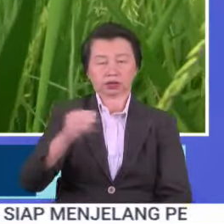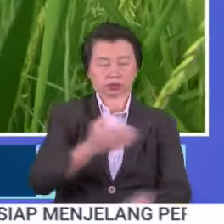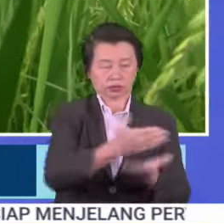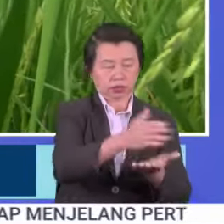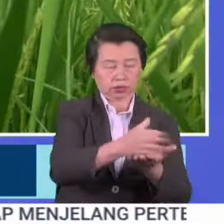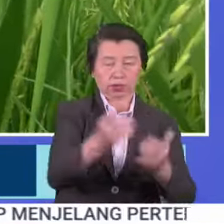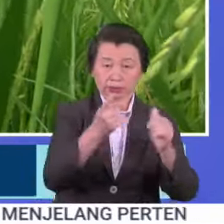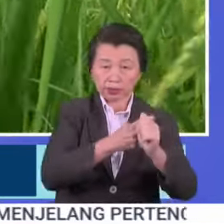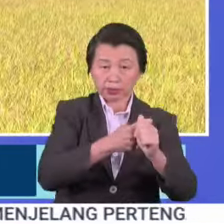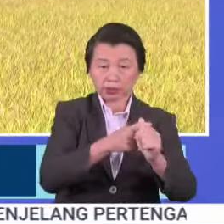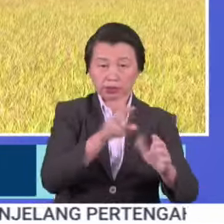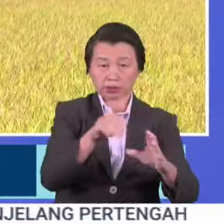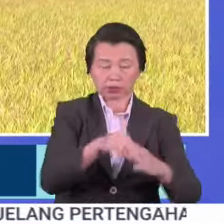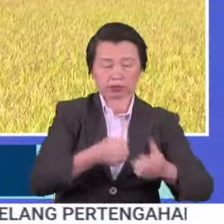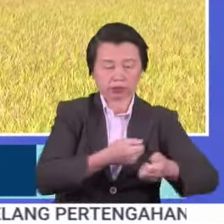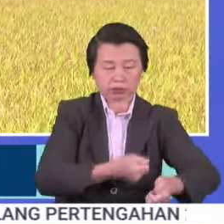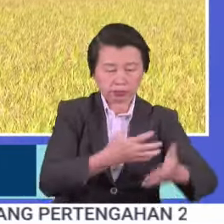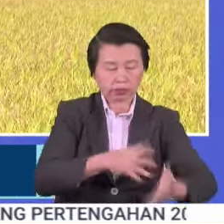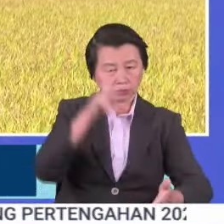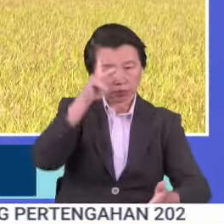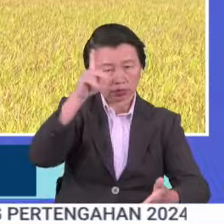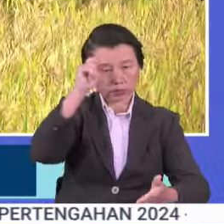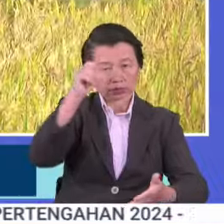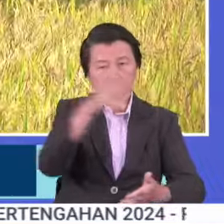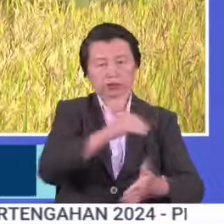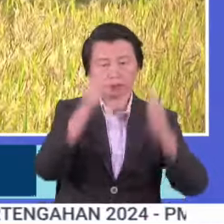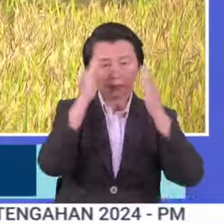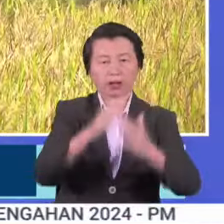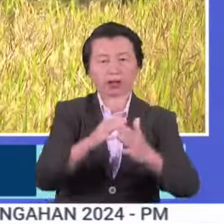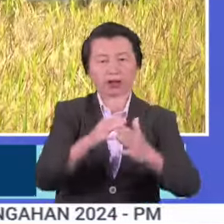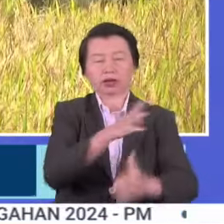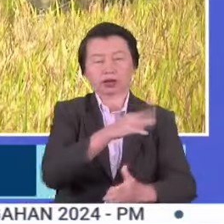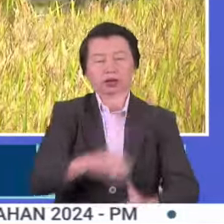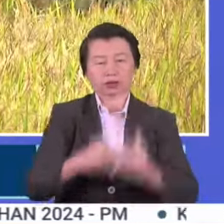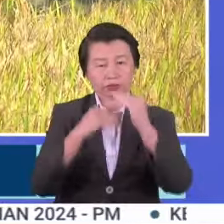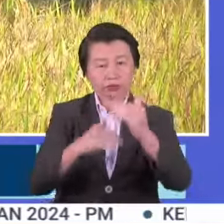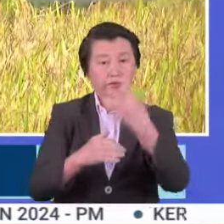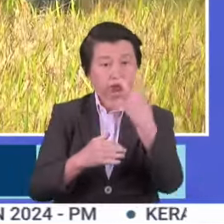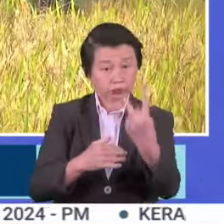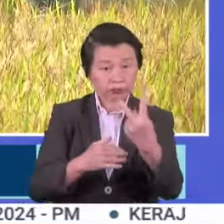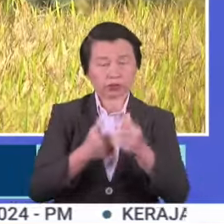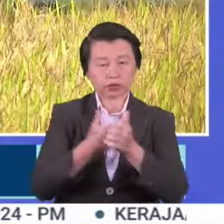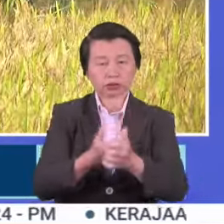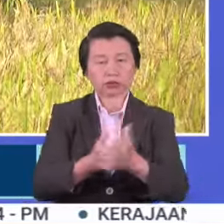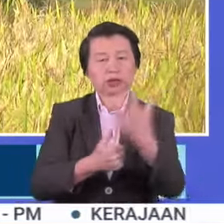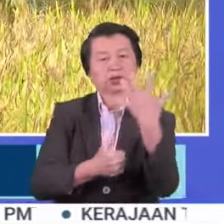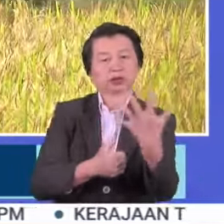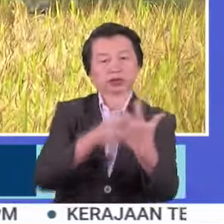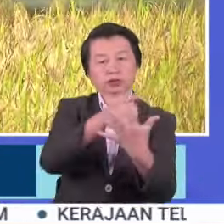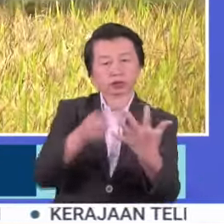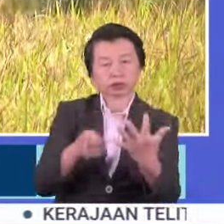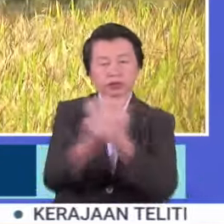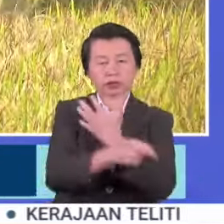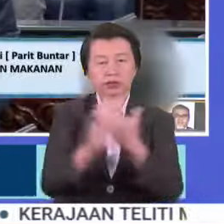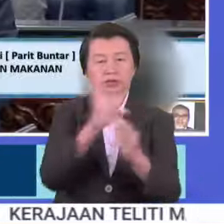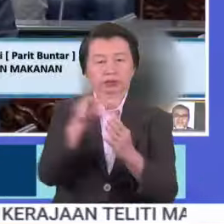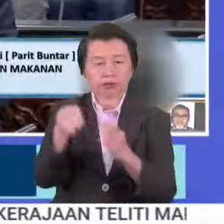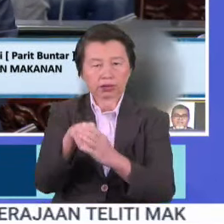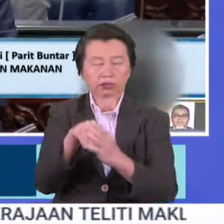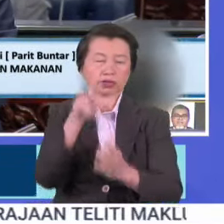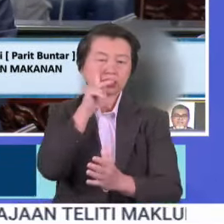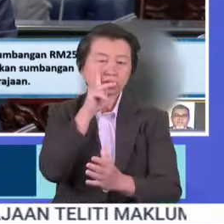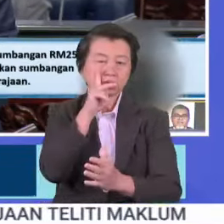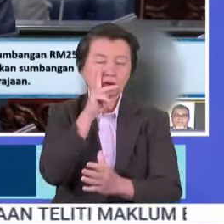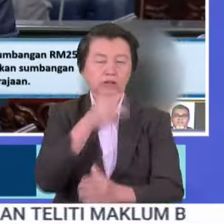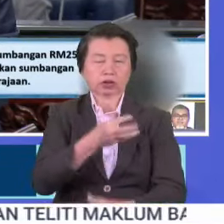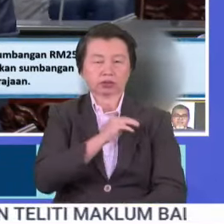fasa pertama melibatkan pesawah di Kelantan, Terengganu dan Pahang, manakala fasa kedua meliputi 5 negeri termasuk Kedah. Jelas